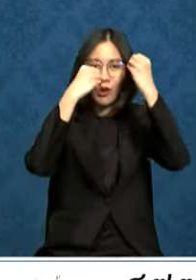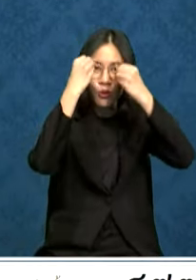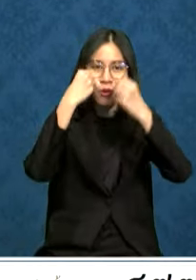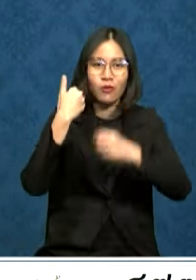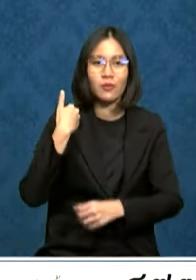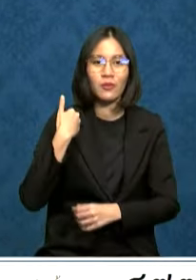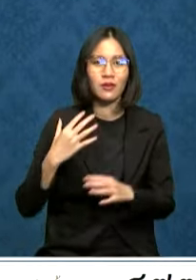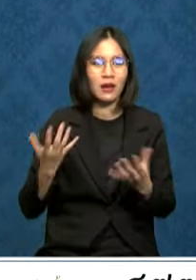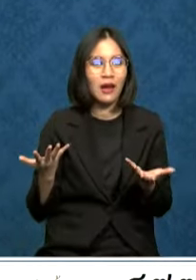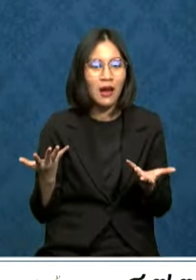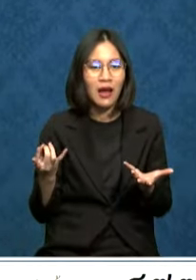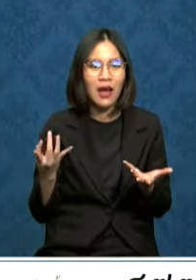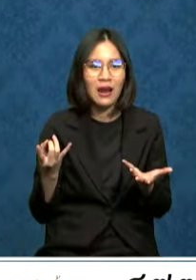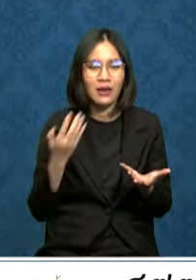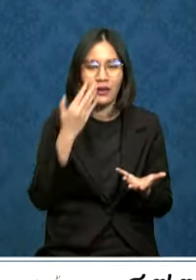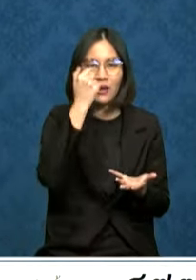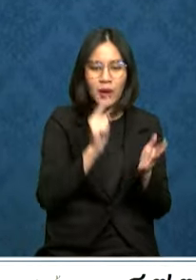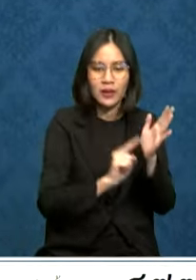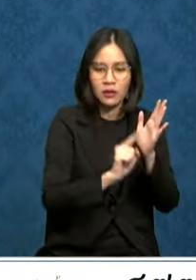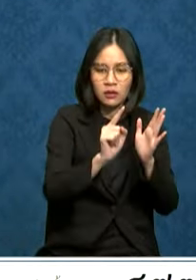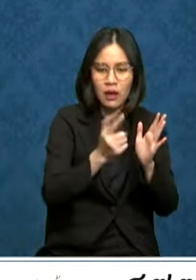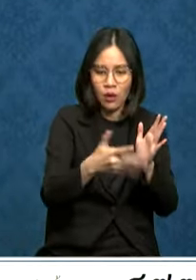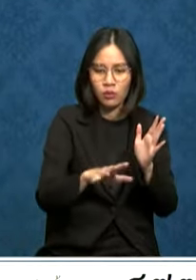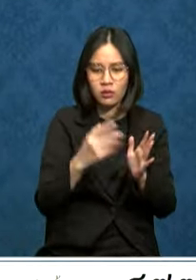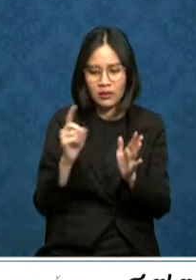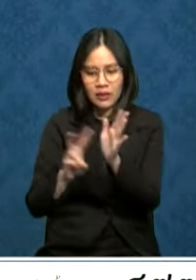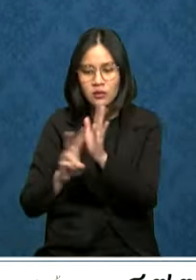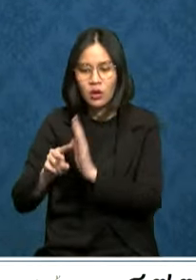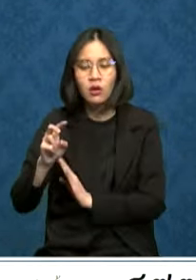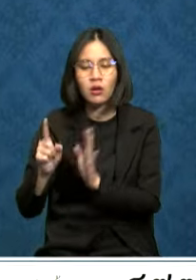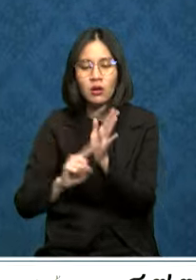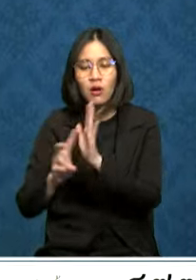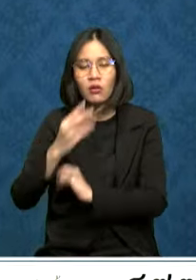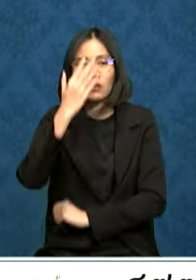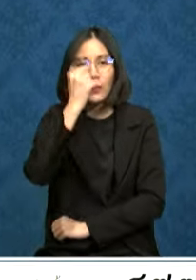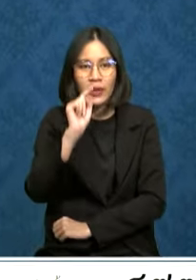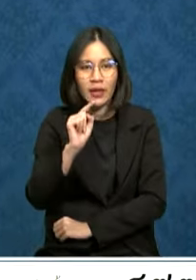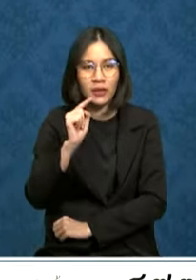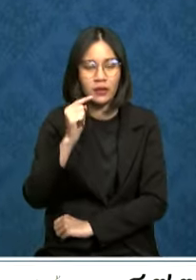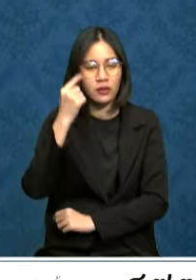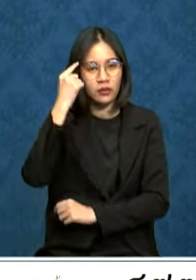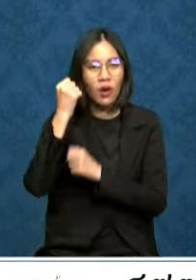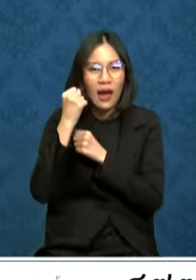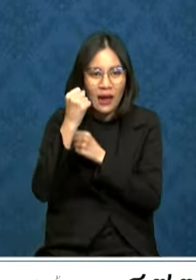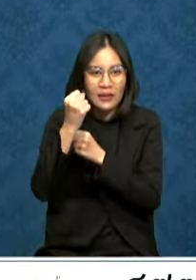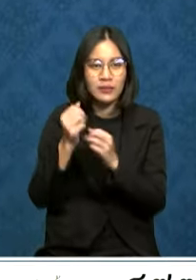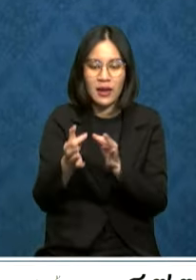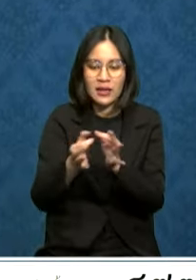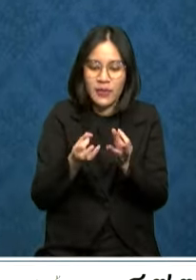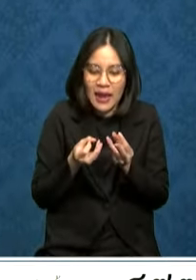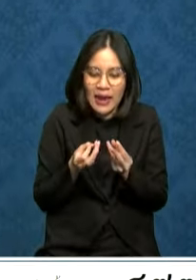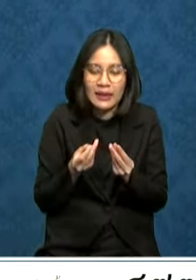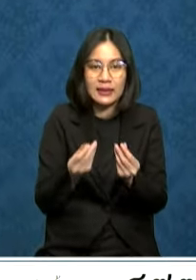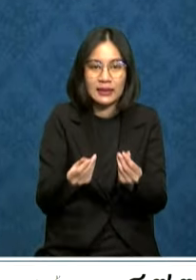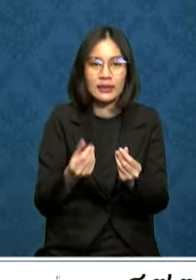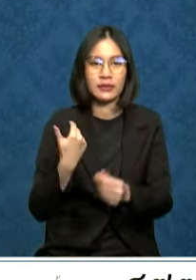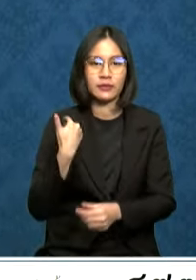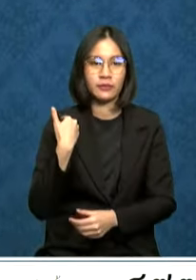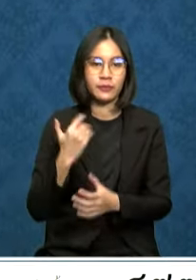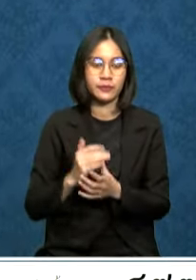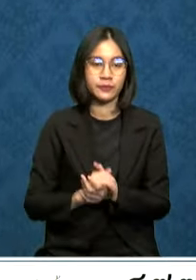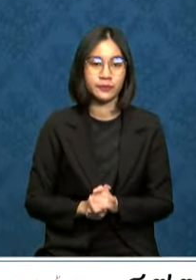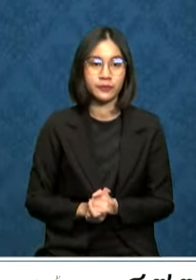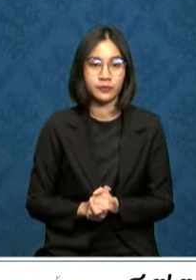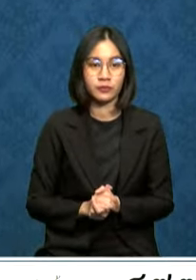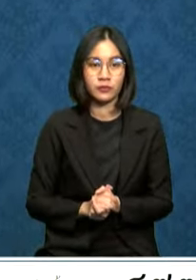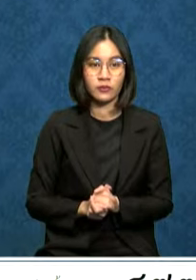ทำไมตองสองชั้น ก็เลยถึงต้พยายามอธิบให้ละเอียดขึ้นแล้